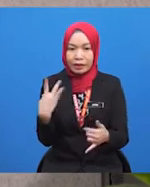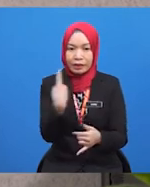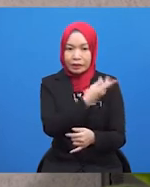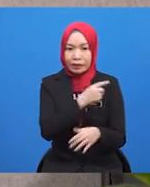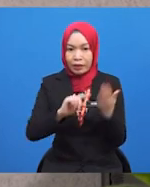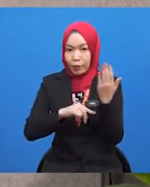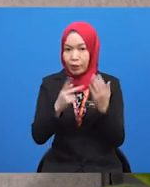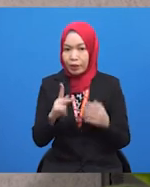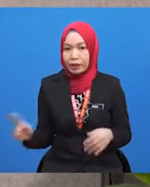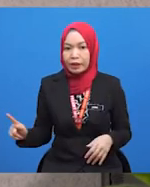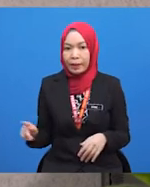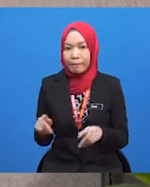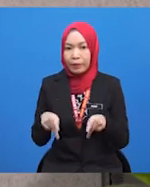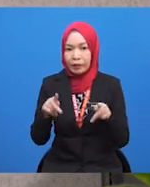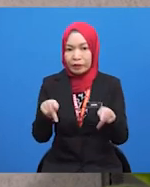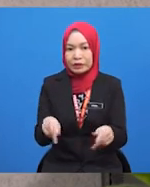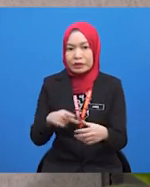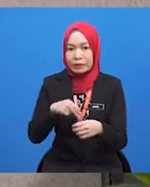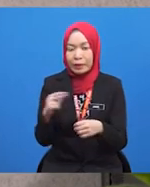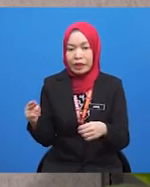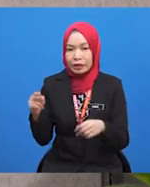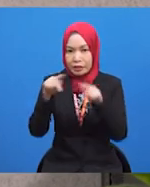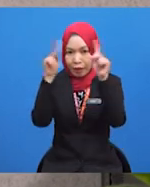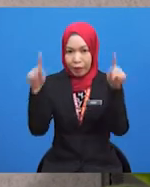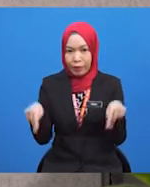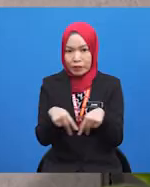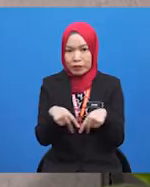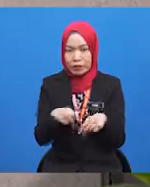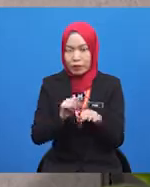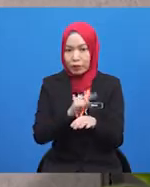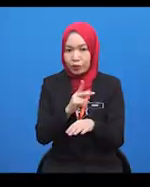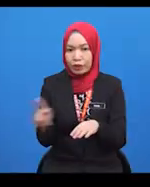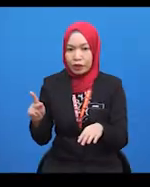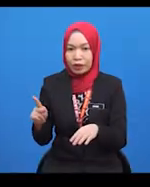mulakan proses penghasilan poster menggunakan perisian Adobe Photoshop.